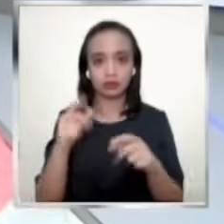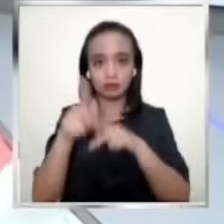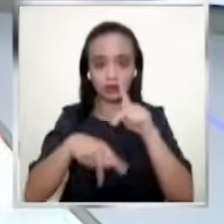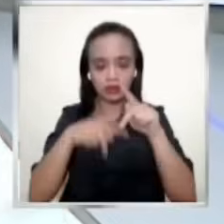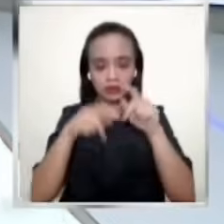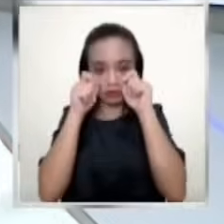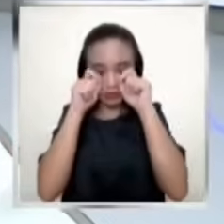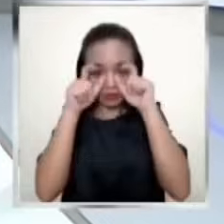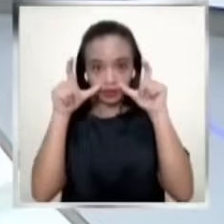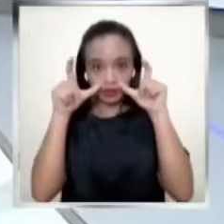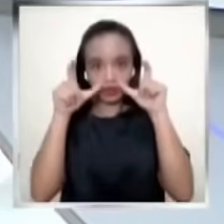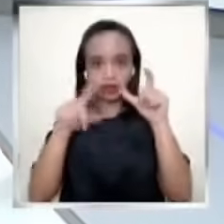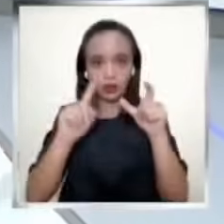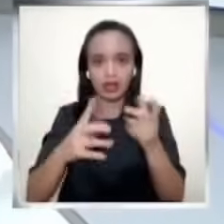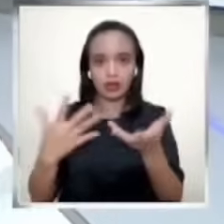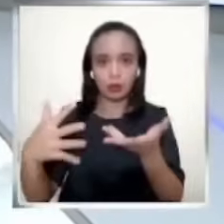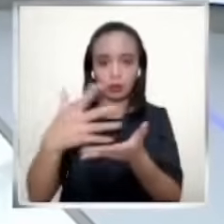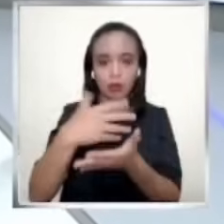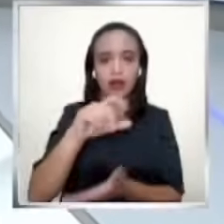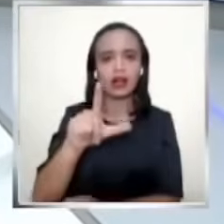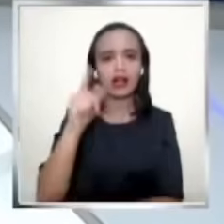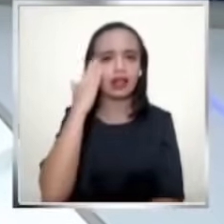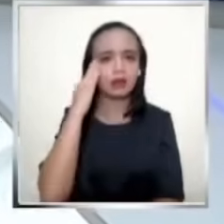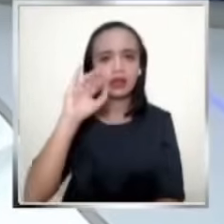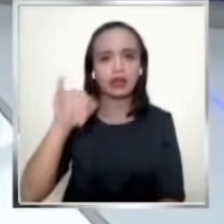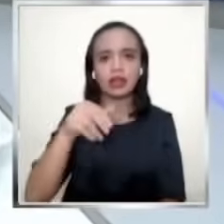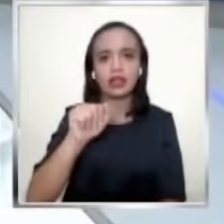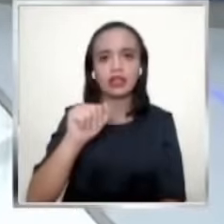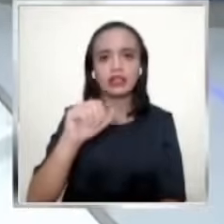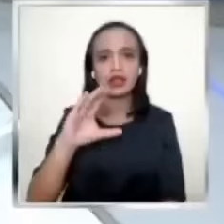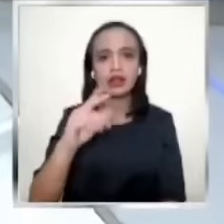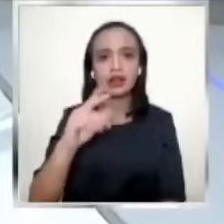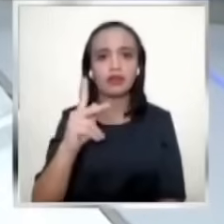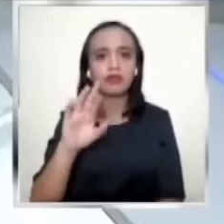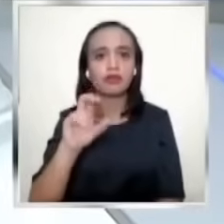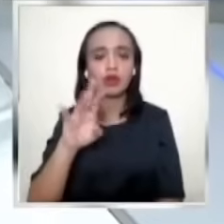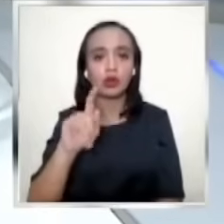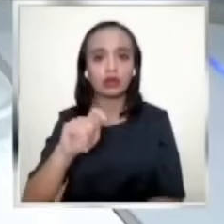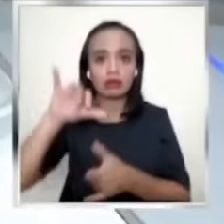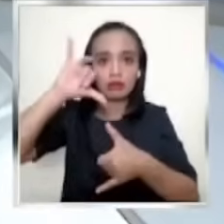sa Davao City. Ang higanting langka kasi may git 50 kilos ang bigat.